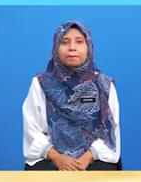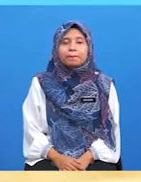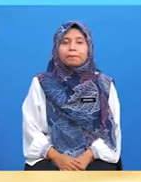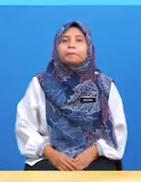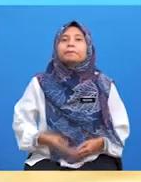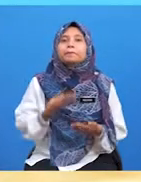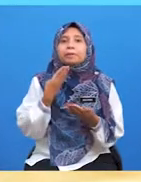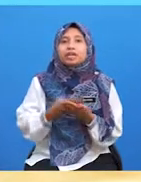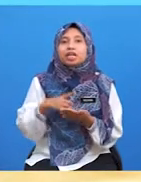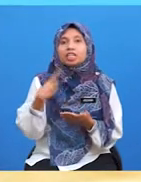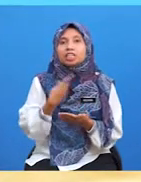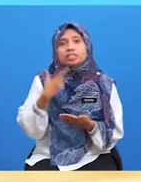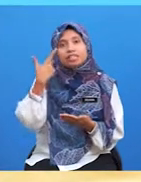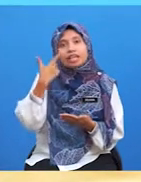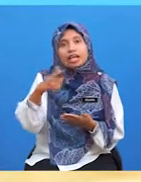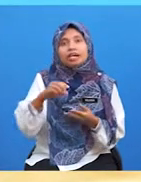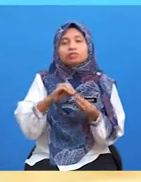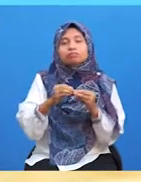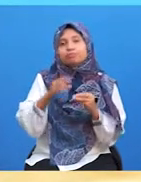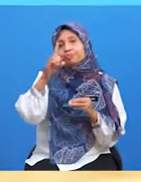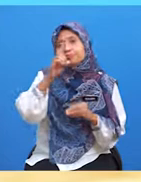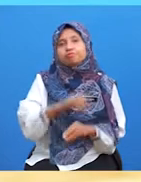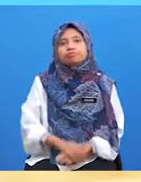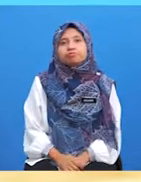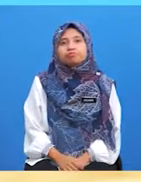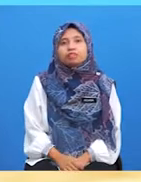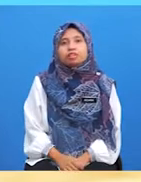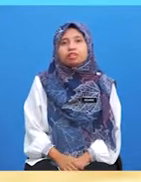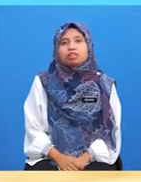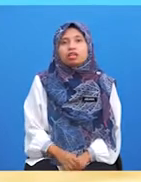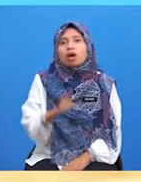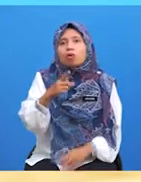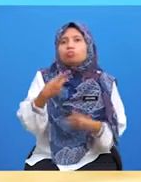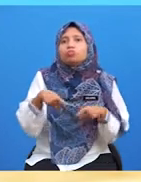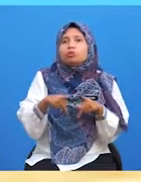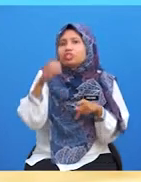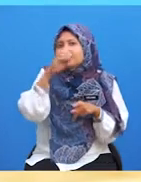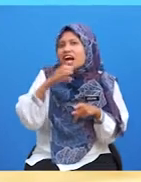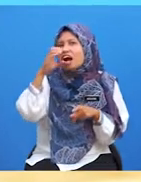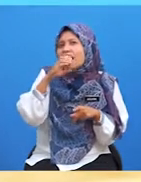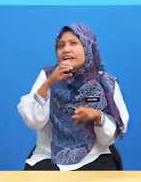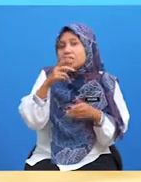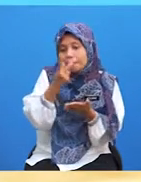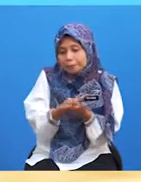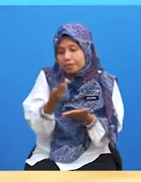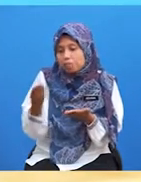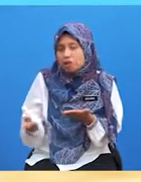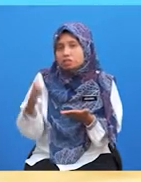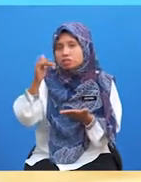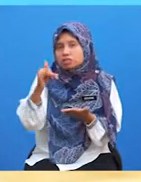Baiklah, kita lihat pada soalan yang pertama. Kamu perlu mencari peribahasa